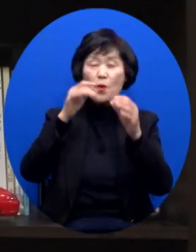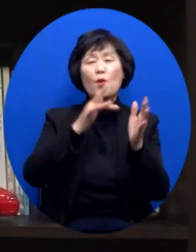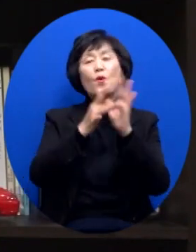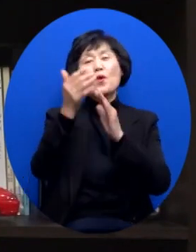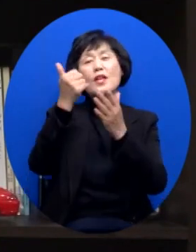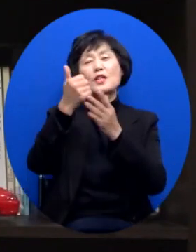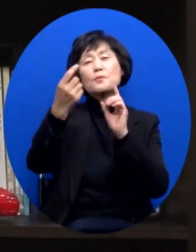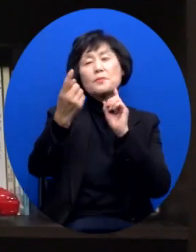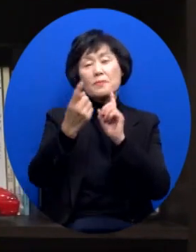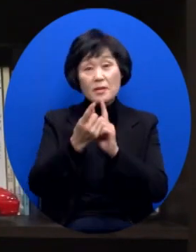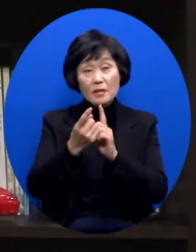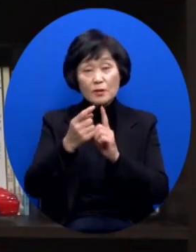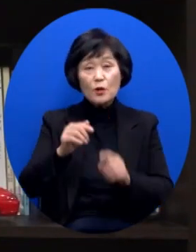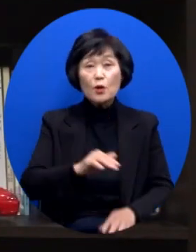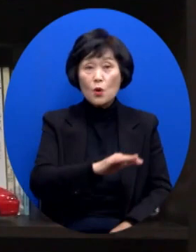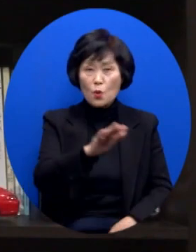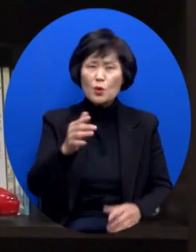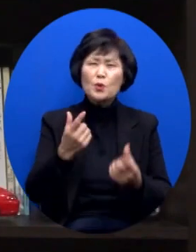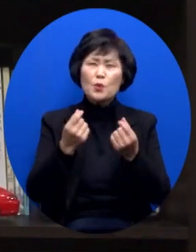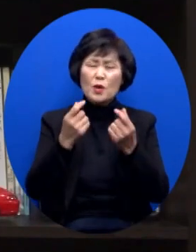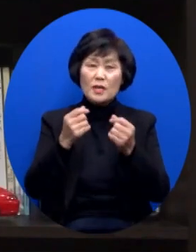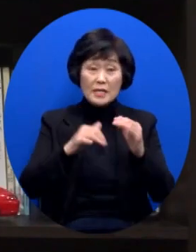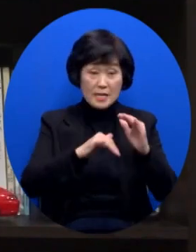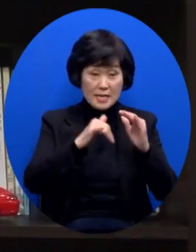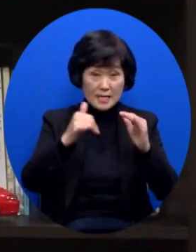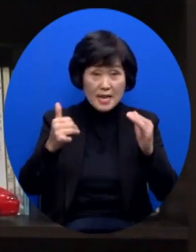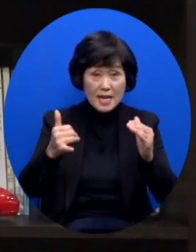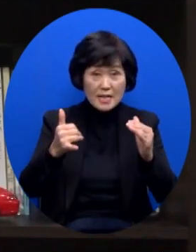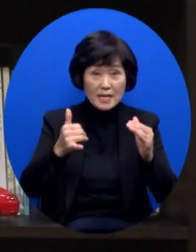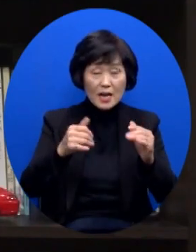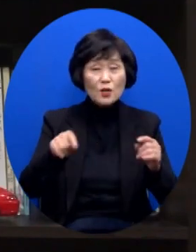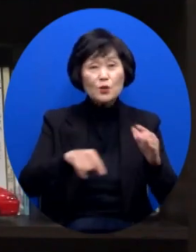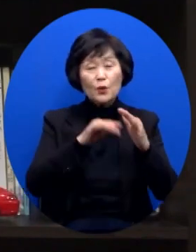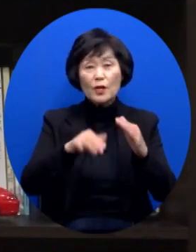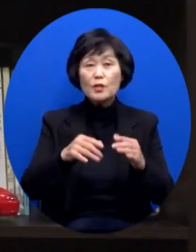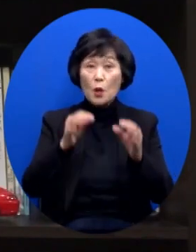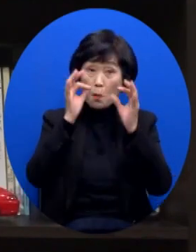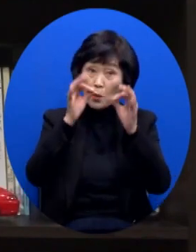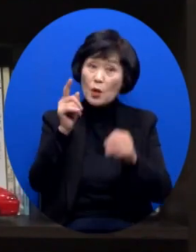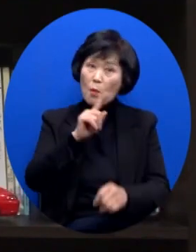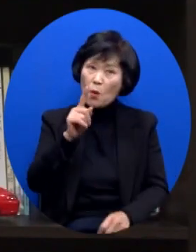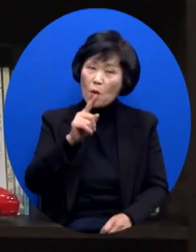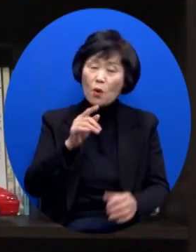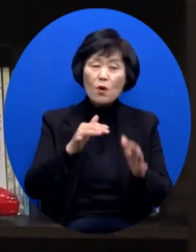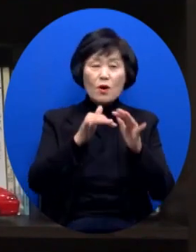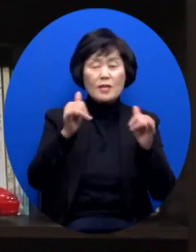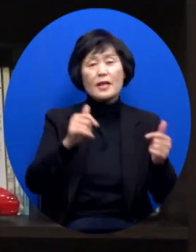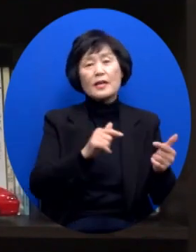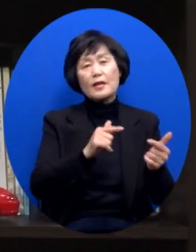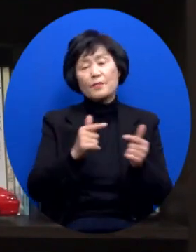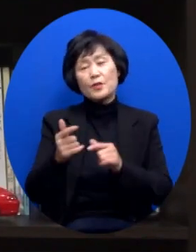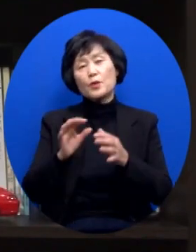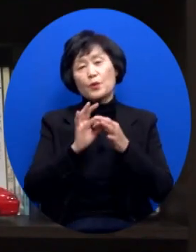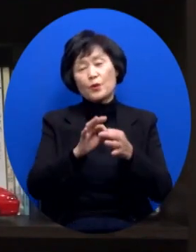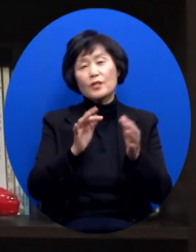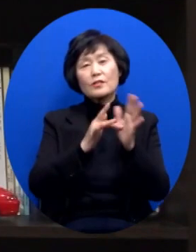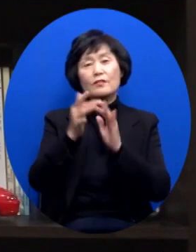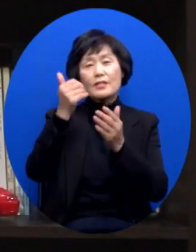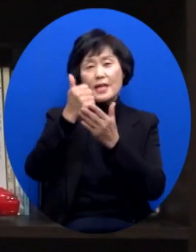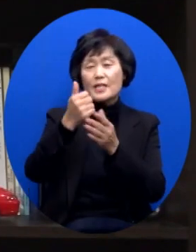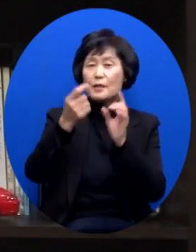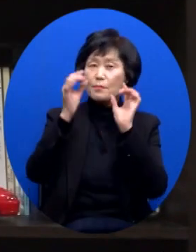우리도 세상의 군상 속에서 나는 무엇을 보는가, 사람 통해서 예수님을 바라보는 여러분 되시길